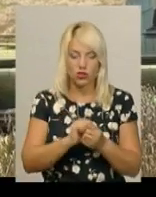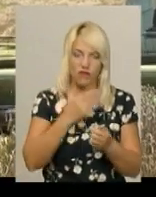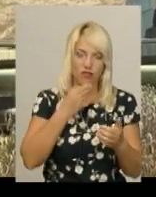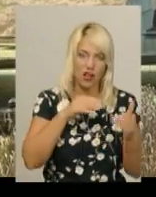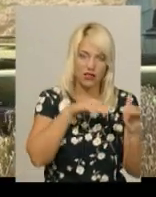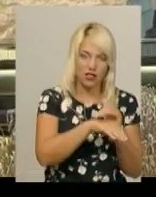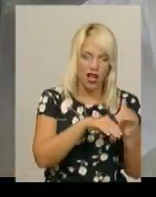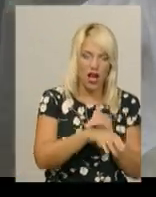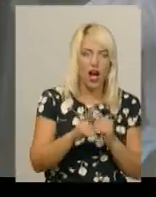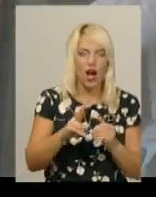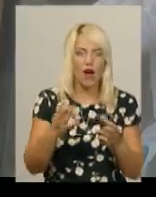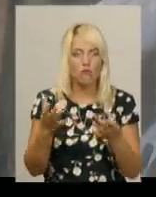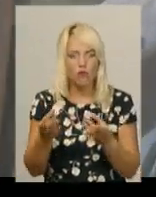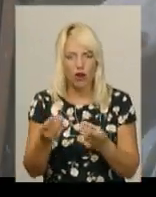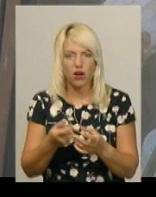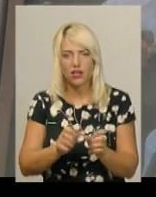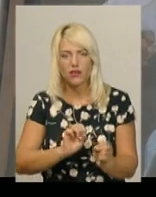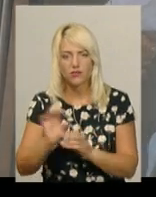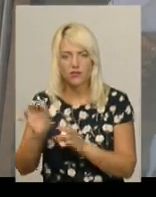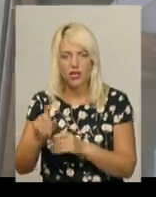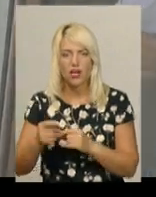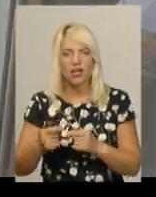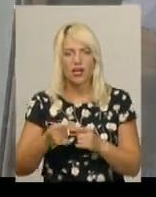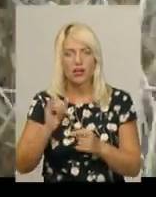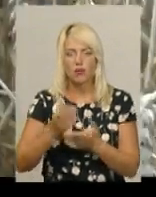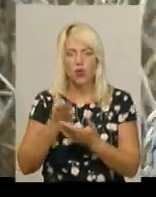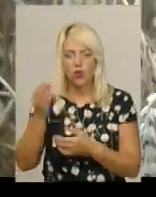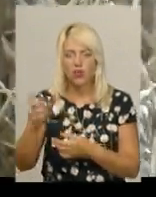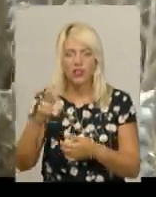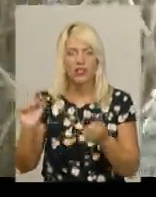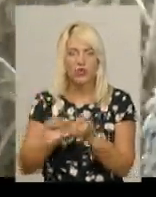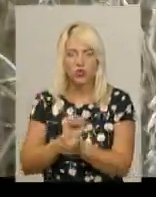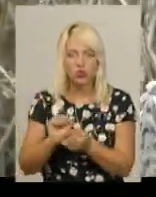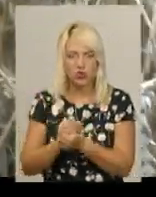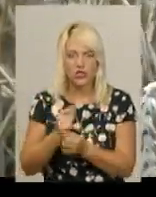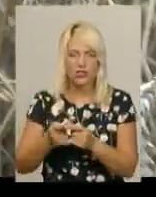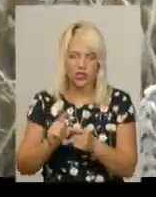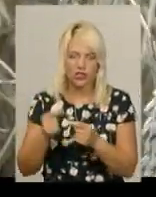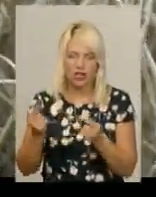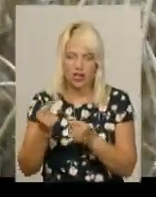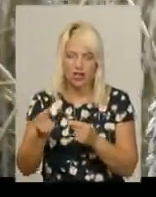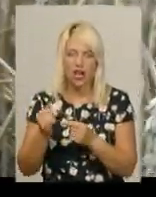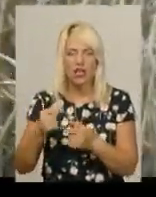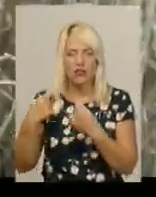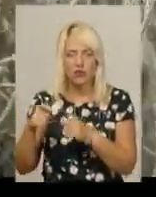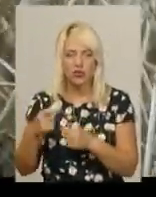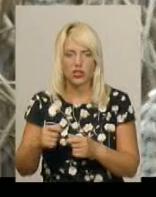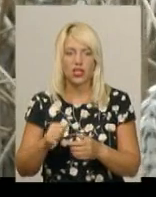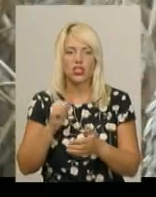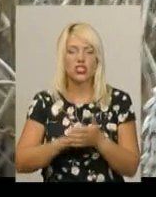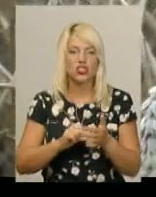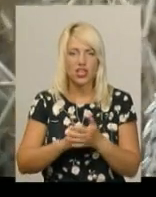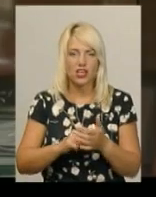50 кілометрів, де платять за ретельне просушування зерна або ж одразу продають збіжджя. Через додаткові витрати, каже Ванда Сердюк, хліб може